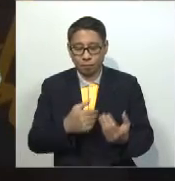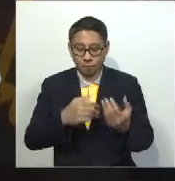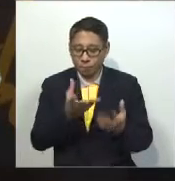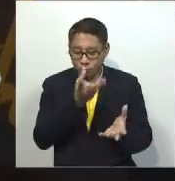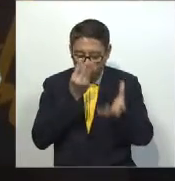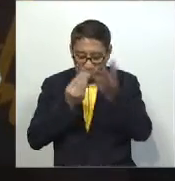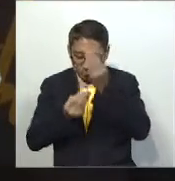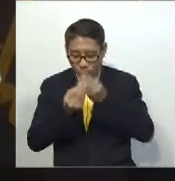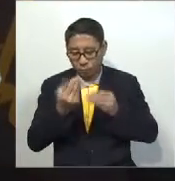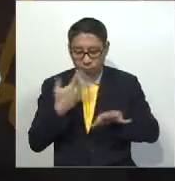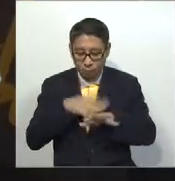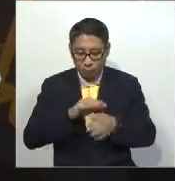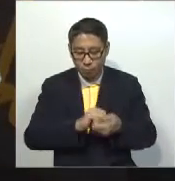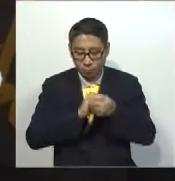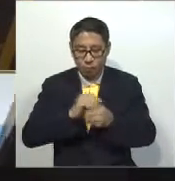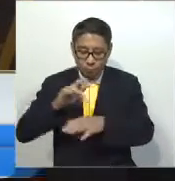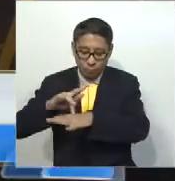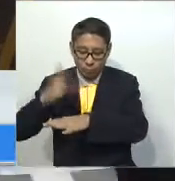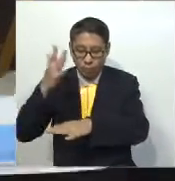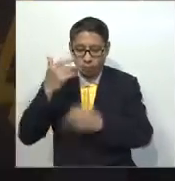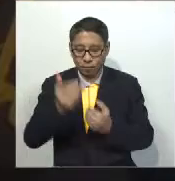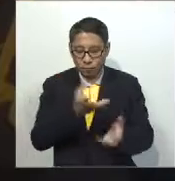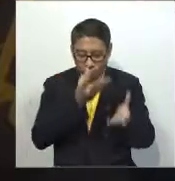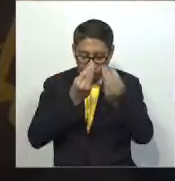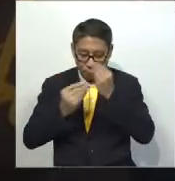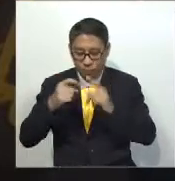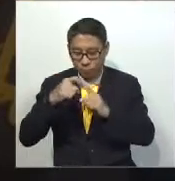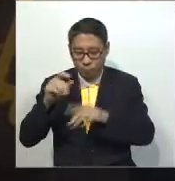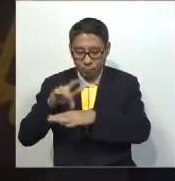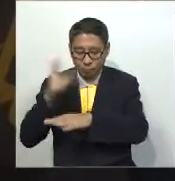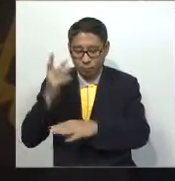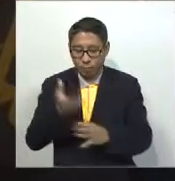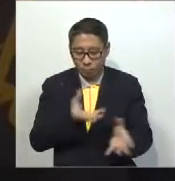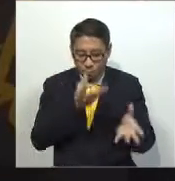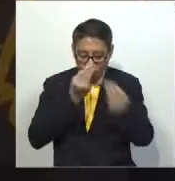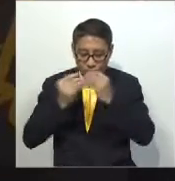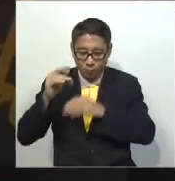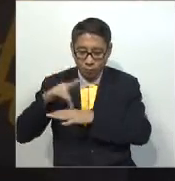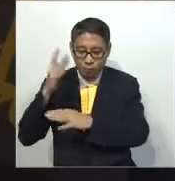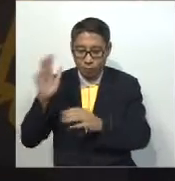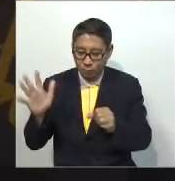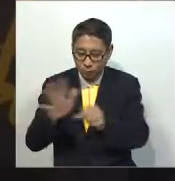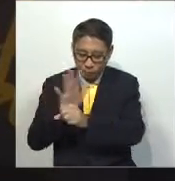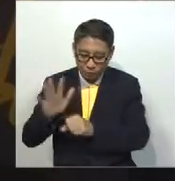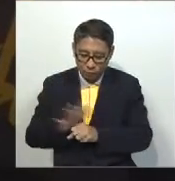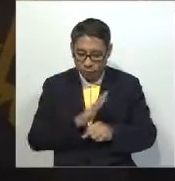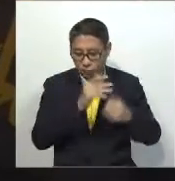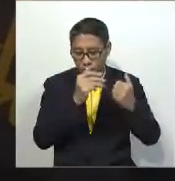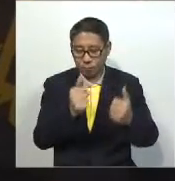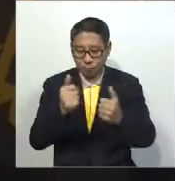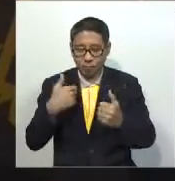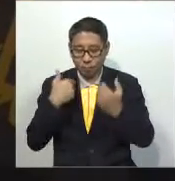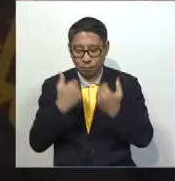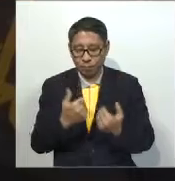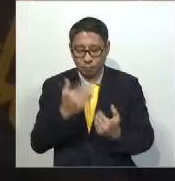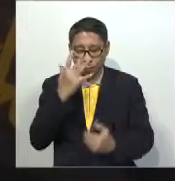รู้การอยู่ร่วมกันกับธรรมชาติเรียนรู้จักธรรมชาติเป็นการศึกษาธรรมชาติอย่างสมบูรณ์แบบแล้วนอก